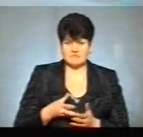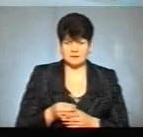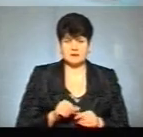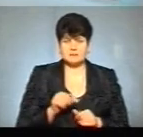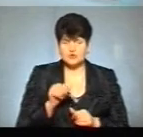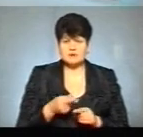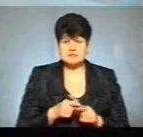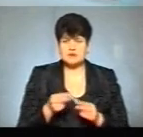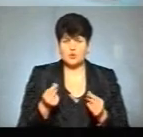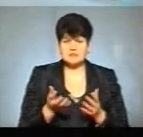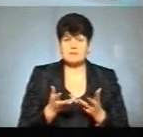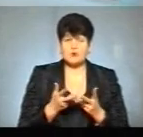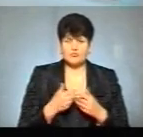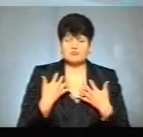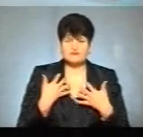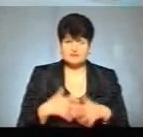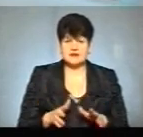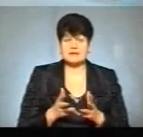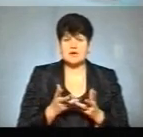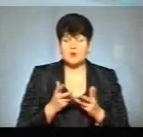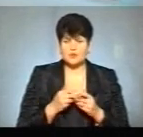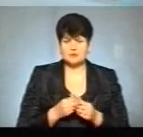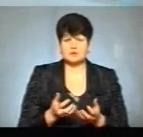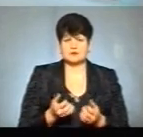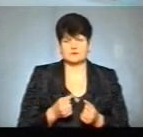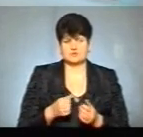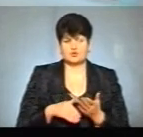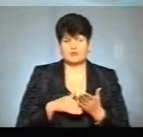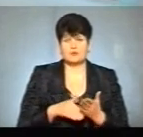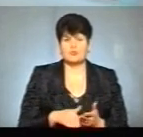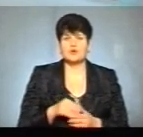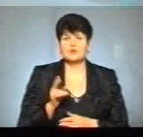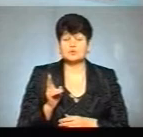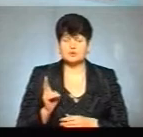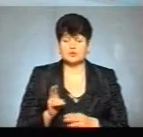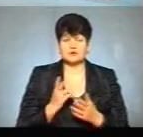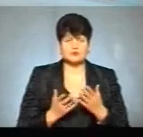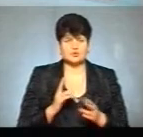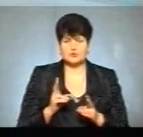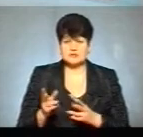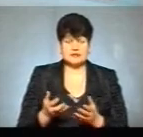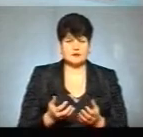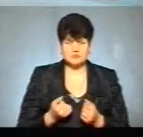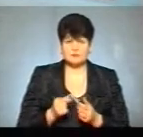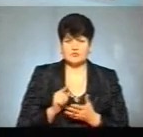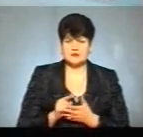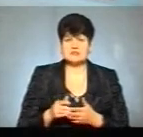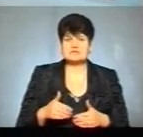того, ці кошти вже перераховані на рахунки одержувачів допомог. Хто, якщо хтось не отримав, повинен звернутися